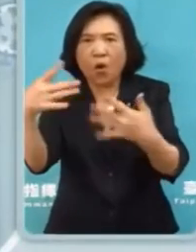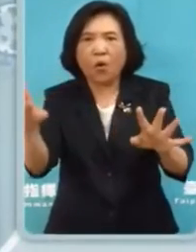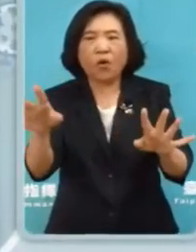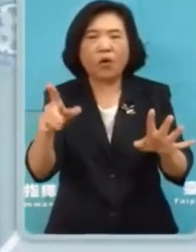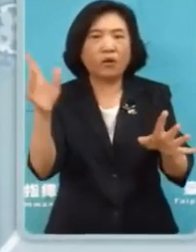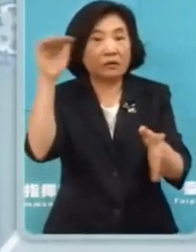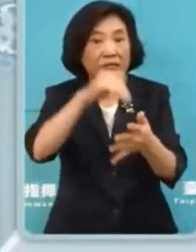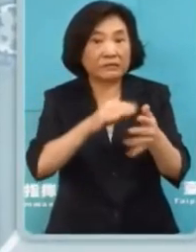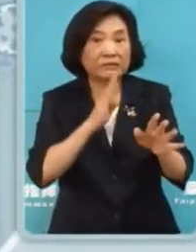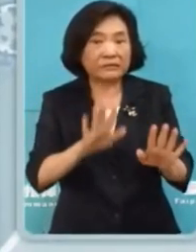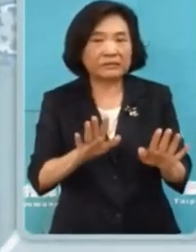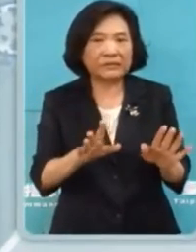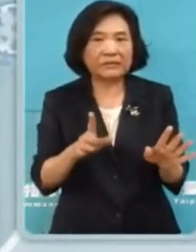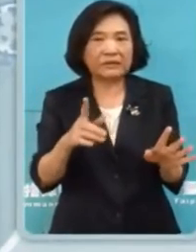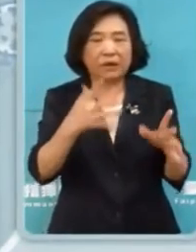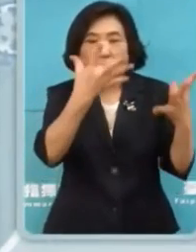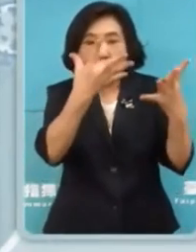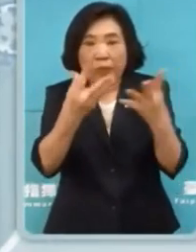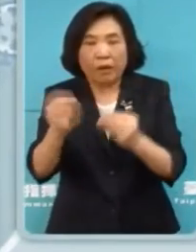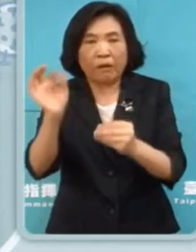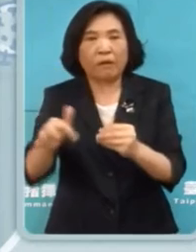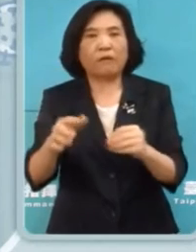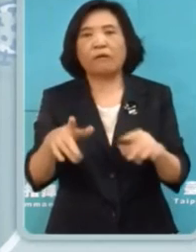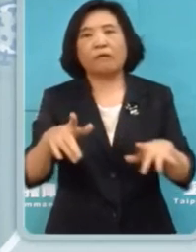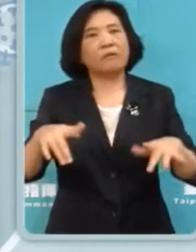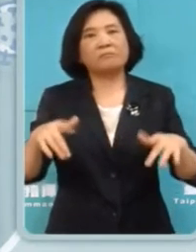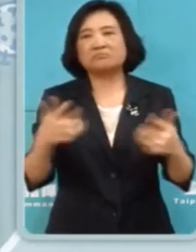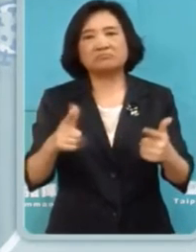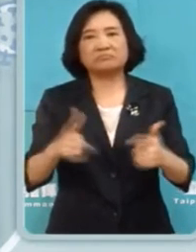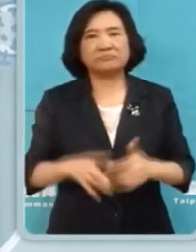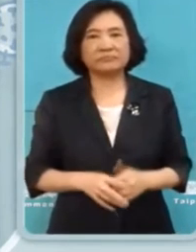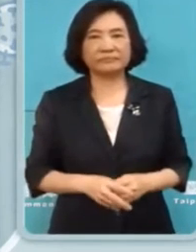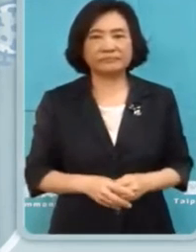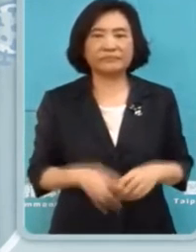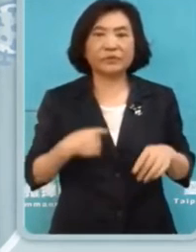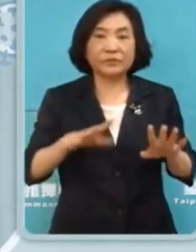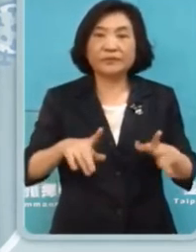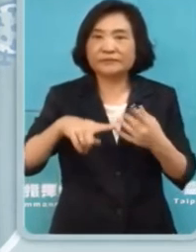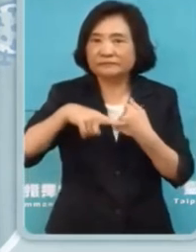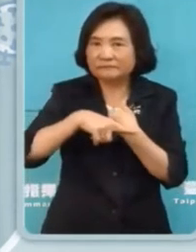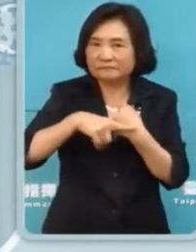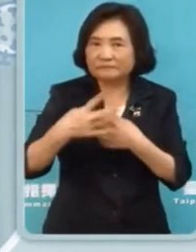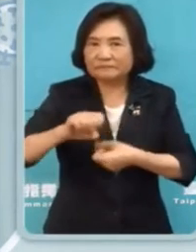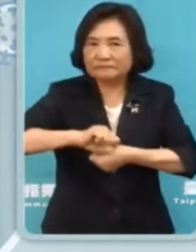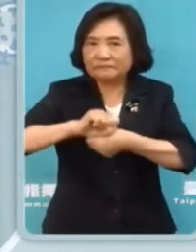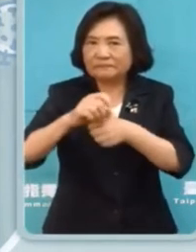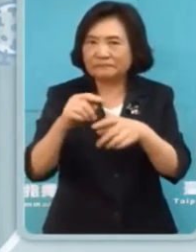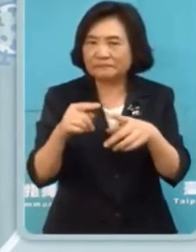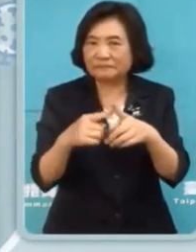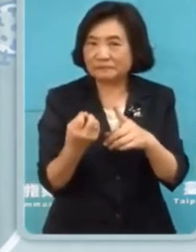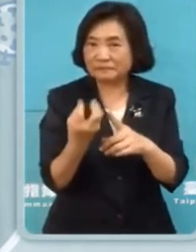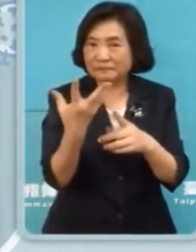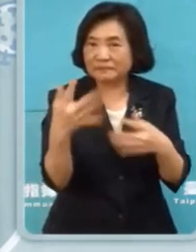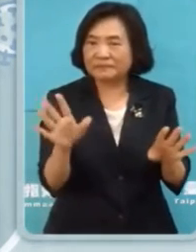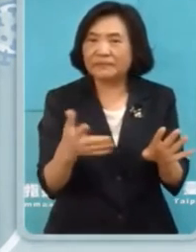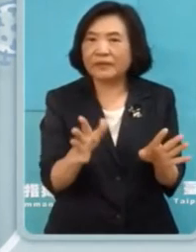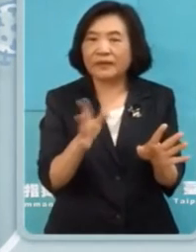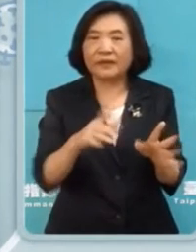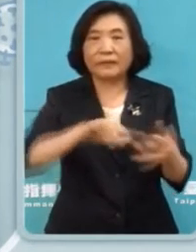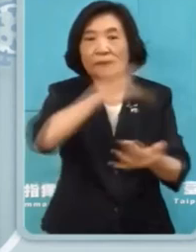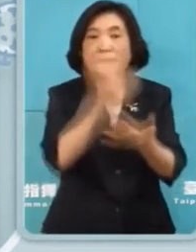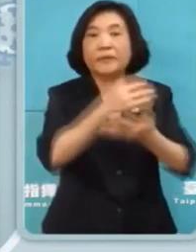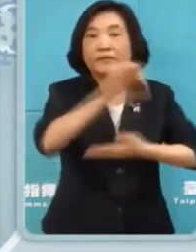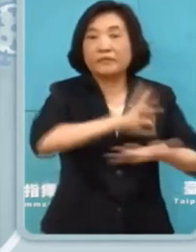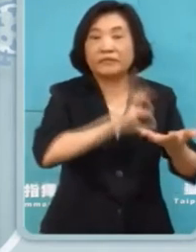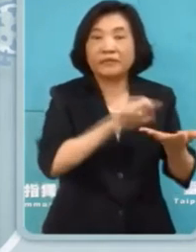有期望的降那么快，你知道。那我们在研究我们的这种新增案例，你知道，扣掉批发市场